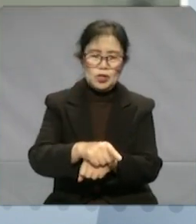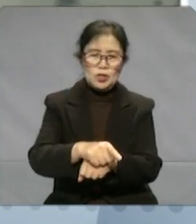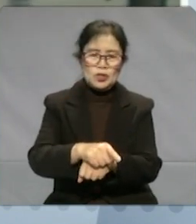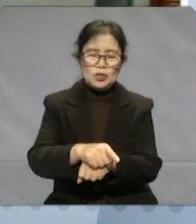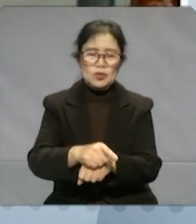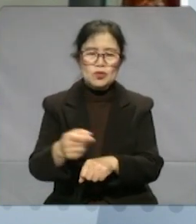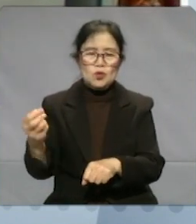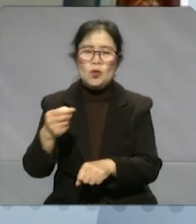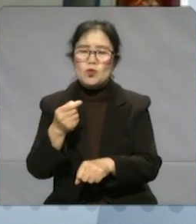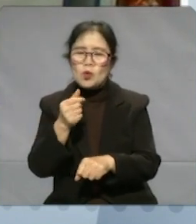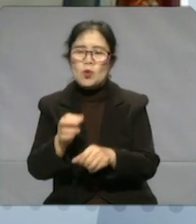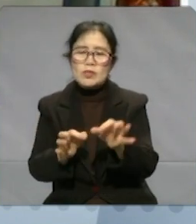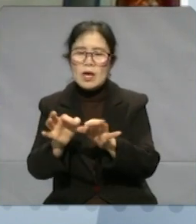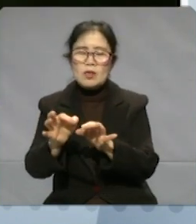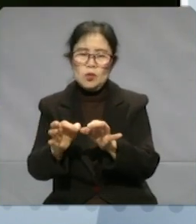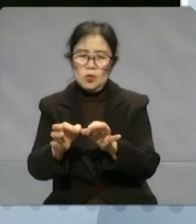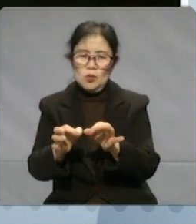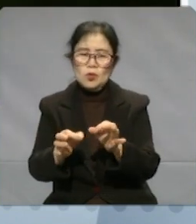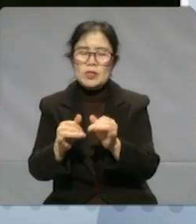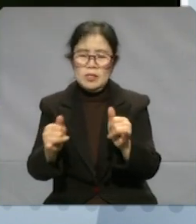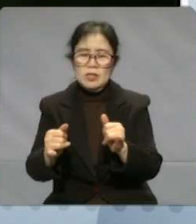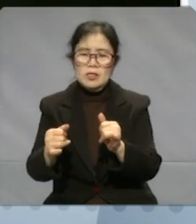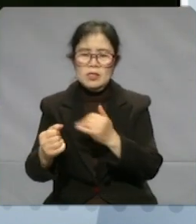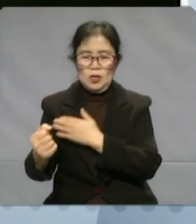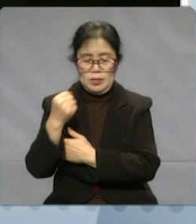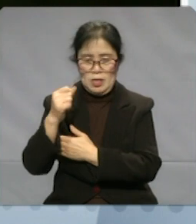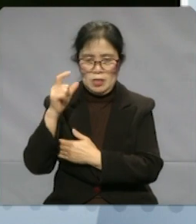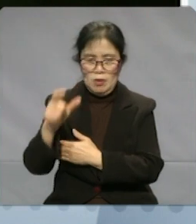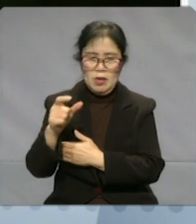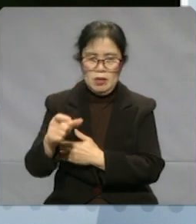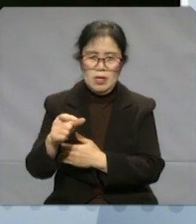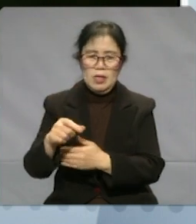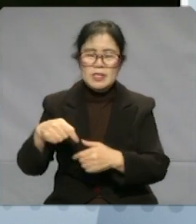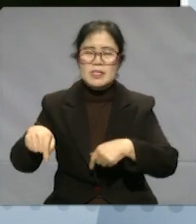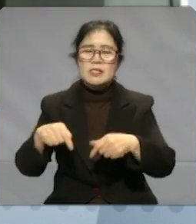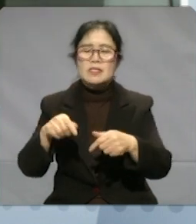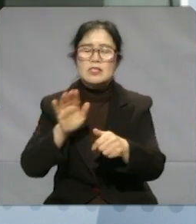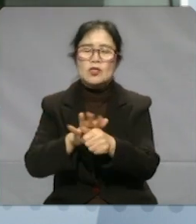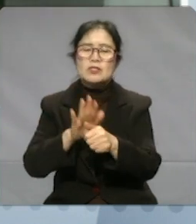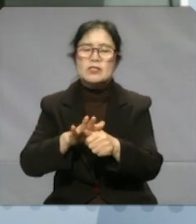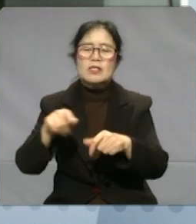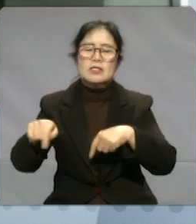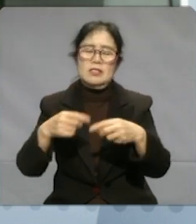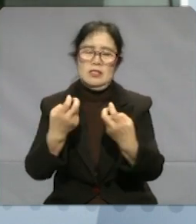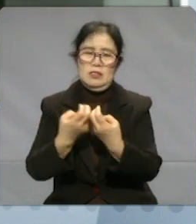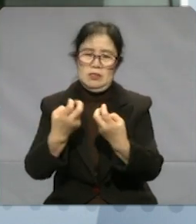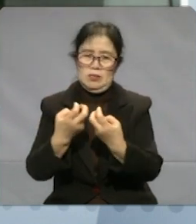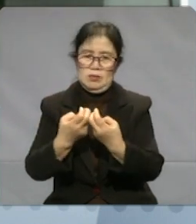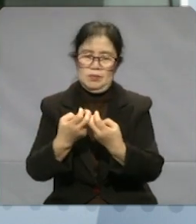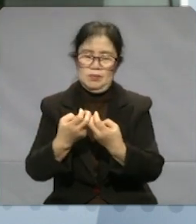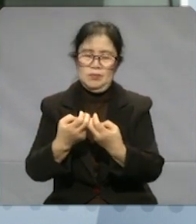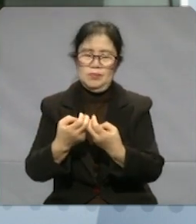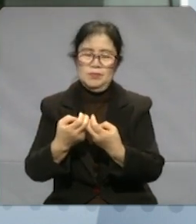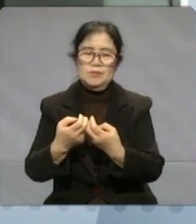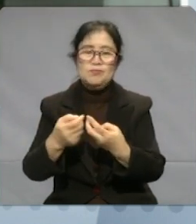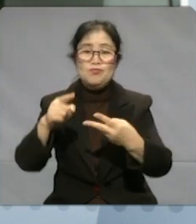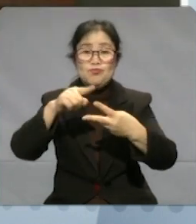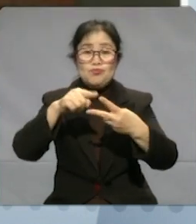아니면 소상공인 자체적인 역량 강화라는 이런 부분에 대한 지원 정책 필요하고요. 물론 이런 두